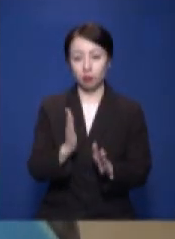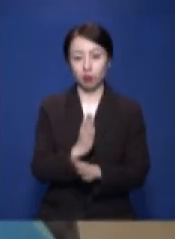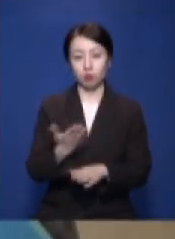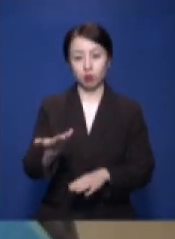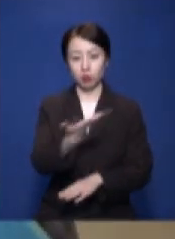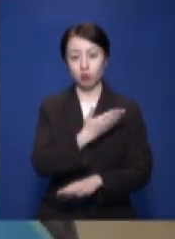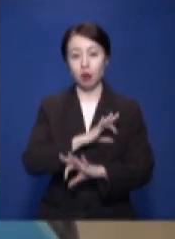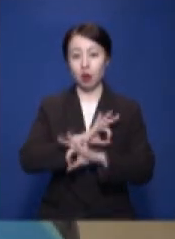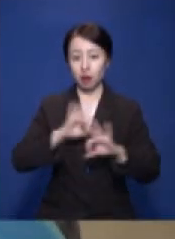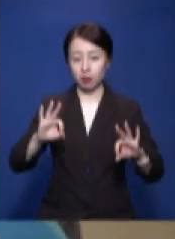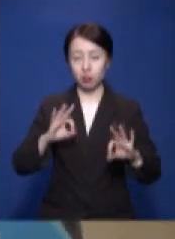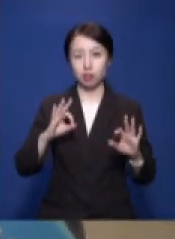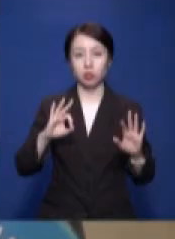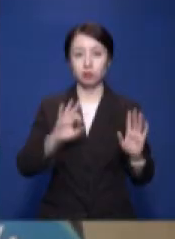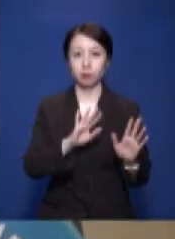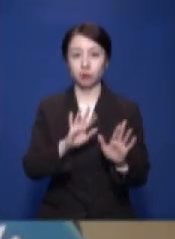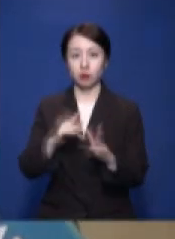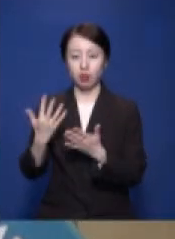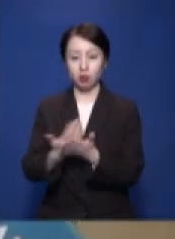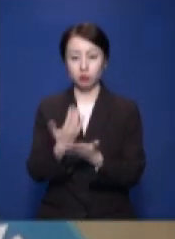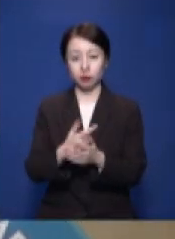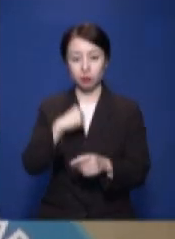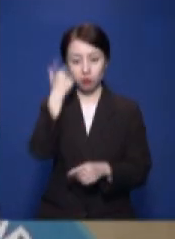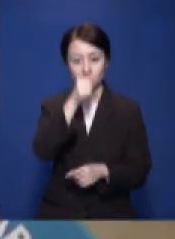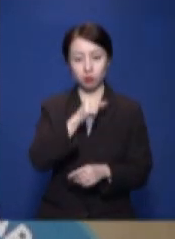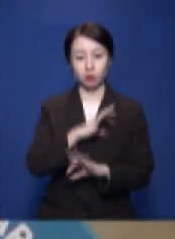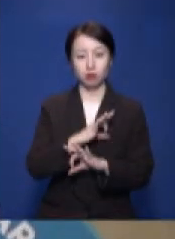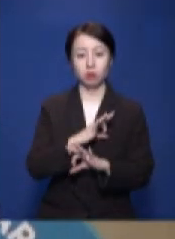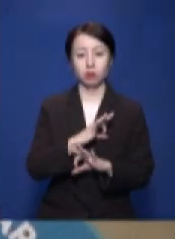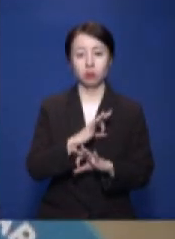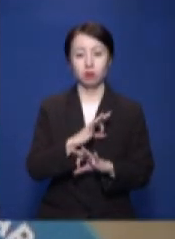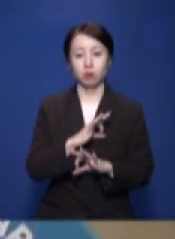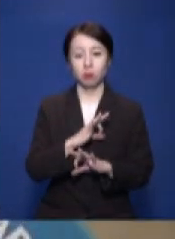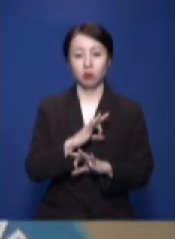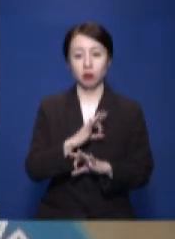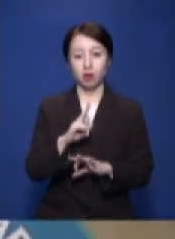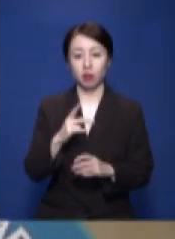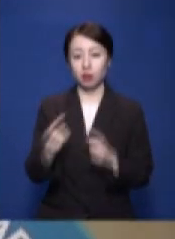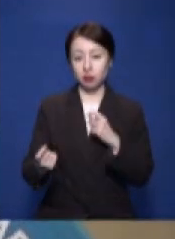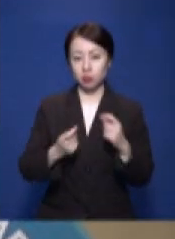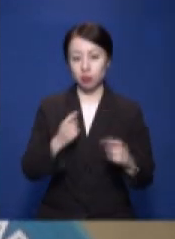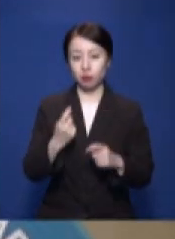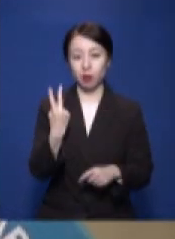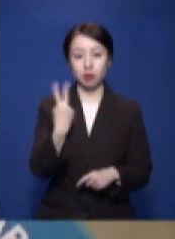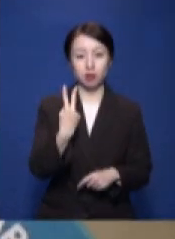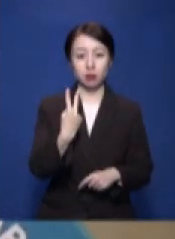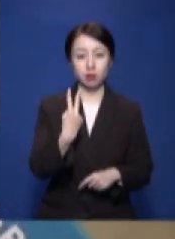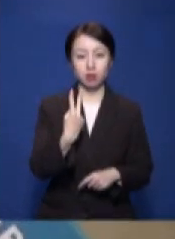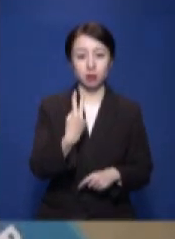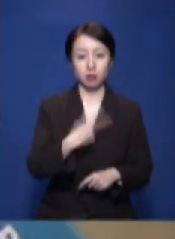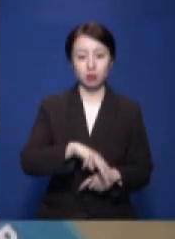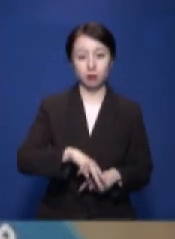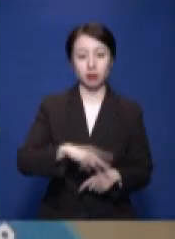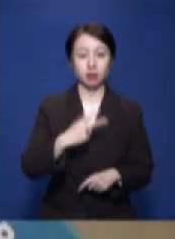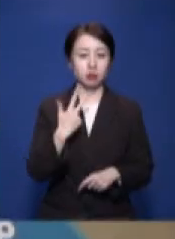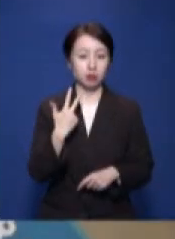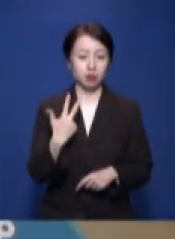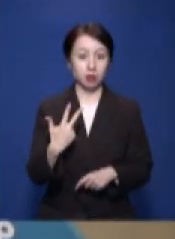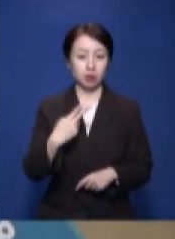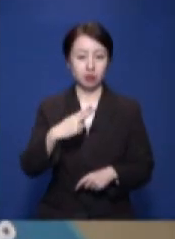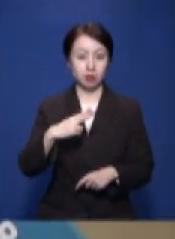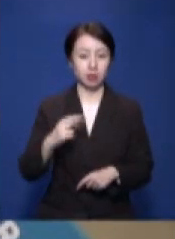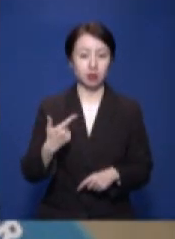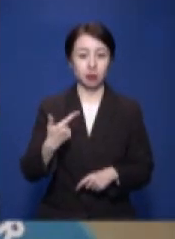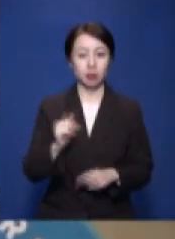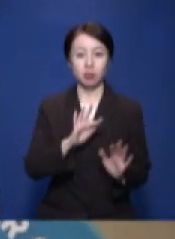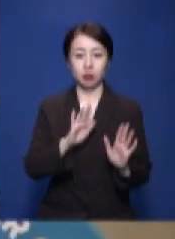жақсы егін алдық. Биылғы жылғы мінекі егініміз дәнді дақылдардан 22-23 центнер